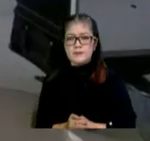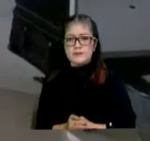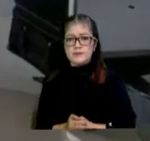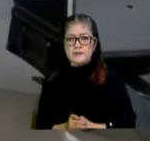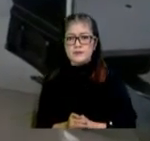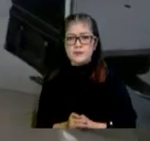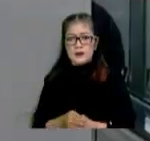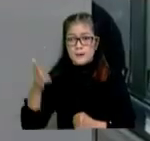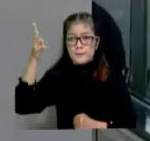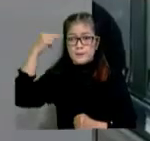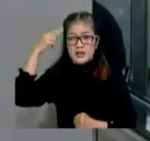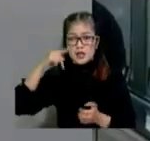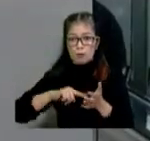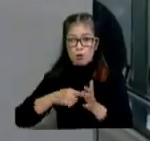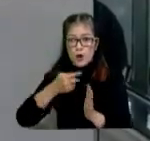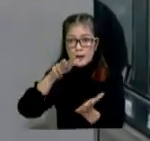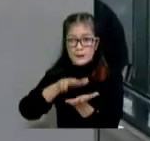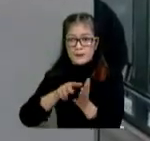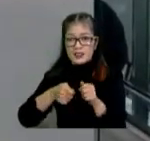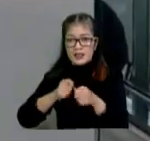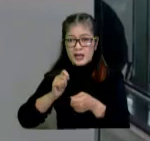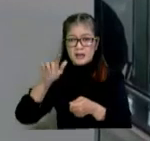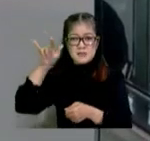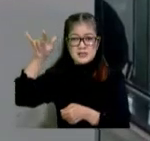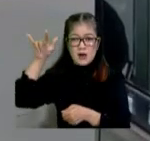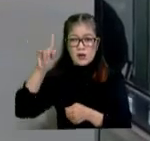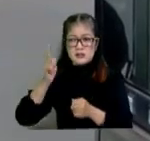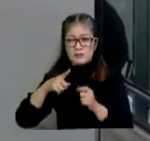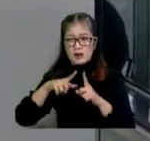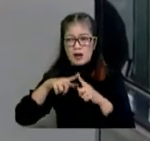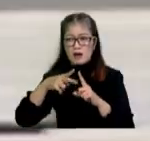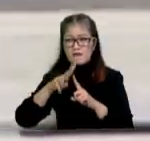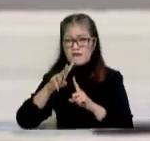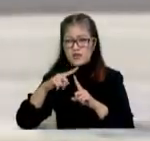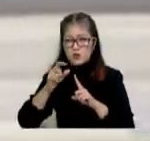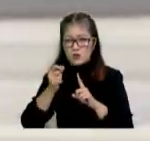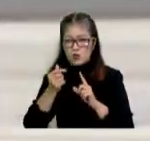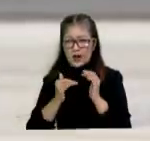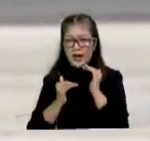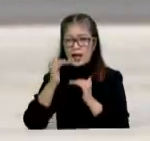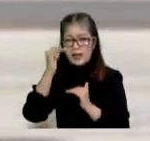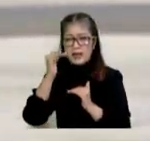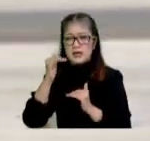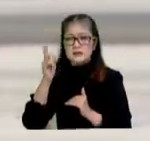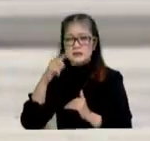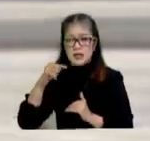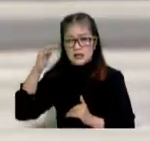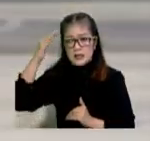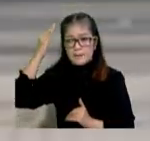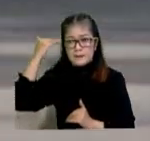Pemerintah memberlakukan kenaikan tarif tiket pesawat menyusul naiknya harga minyak dunia yang menyebabkan harga bahan bakar pesawat aftur ikut